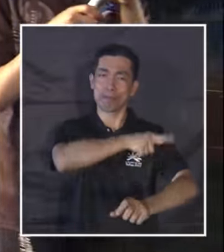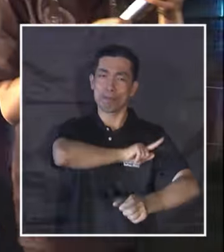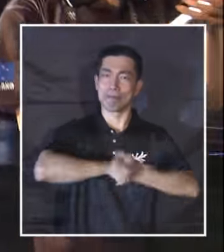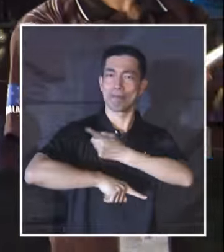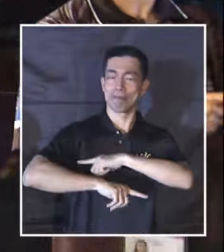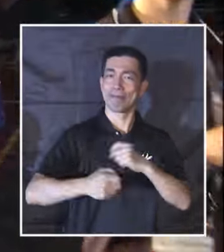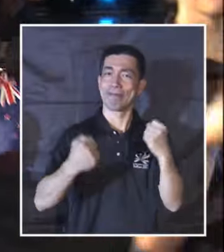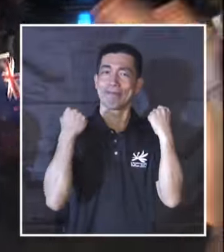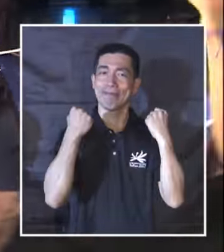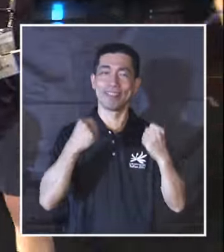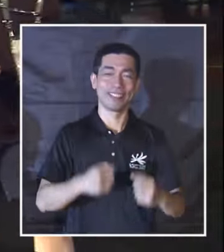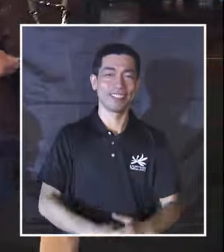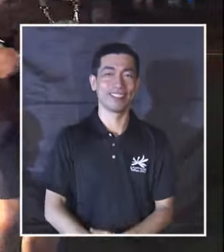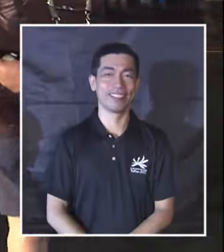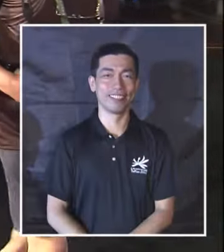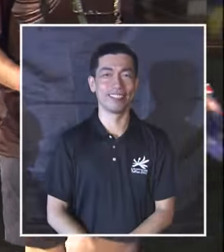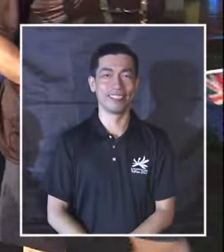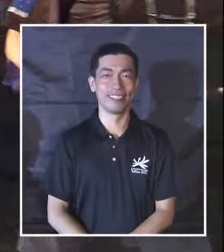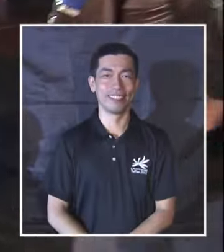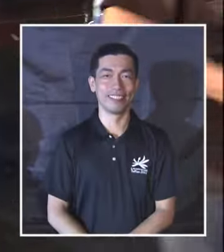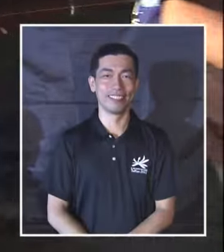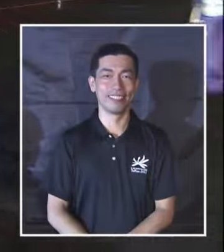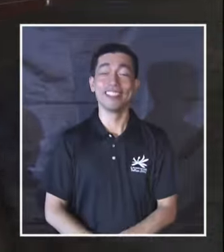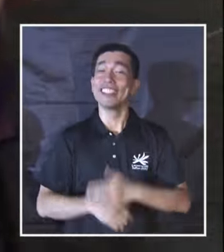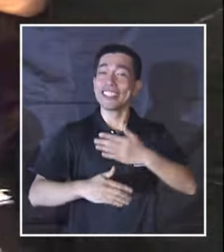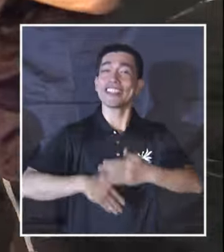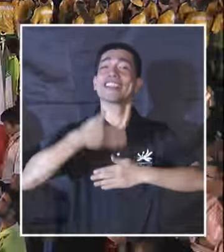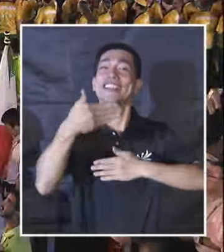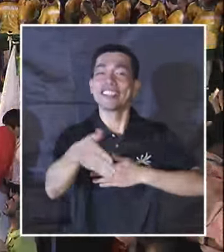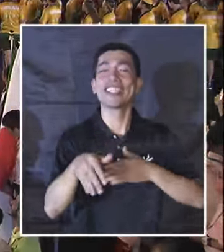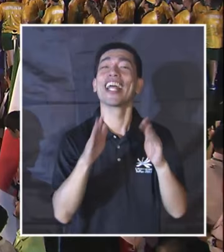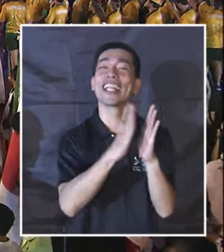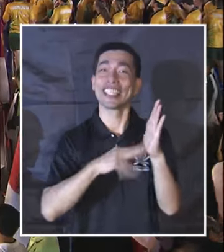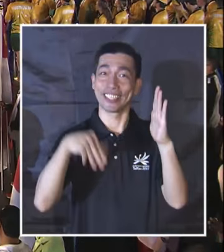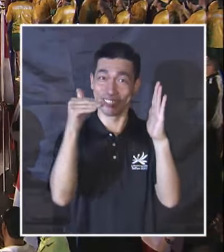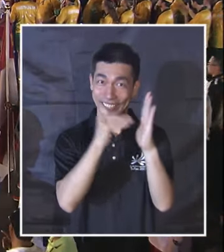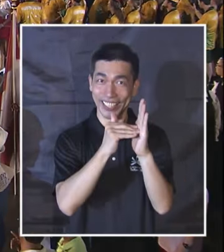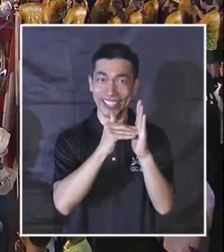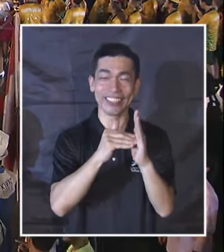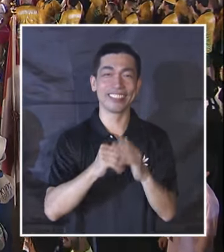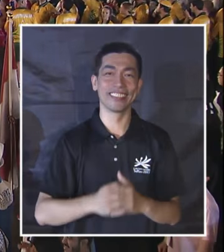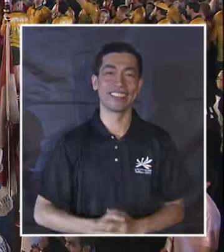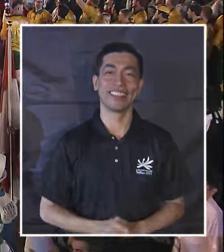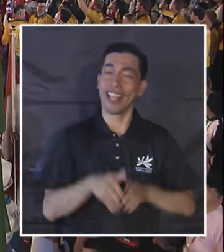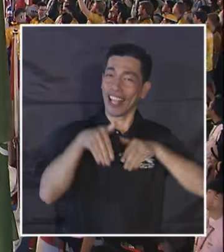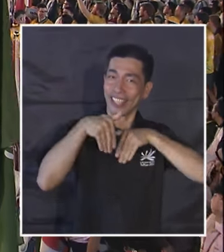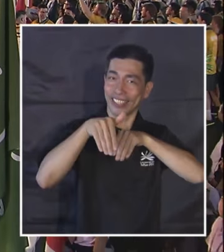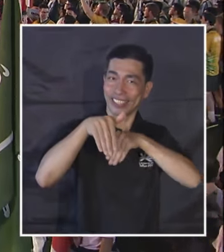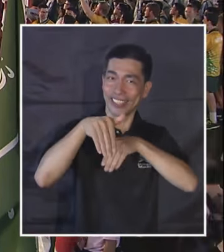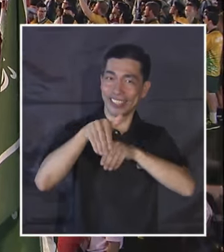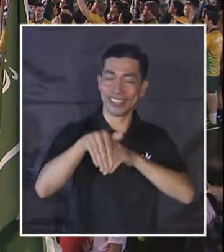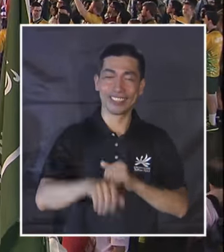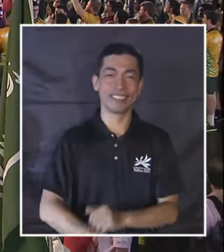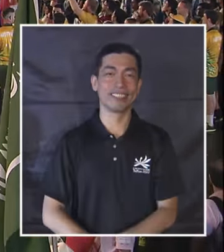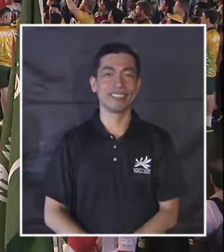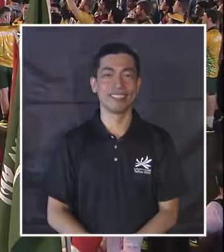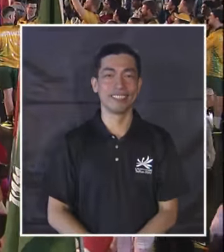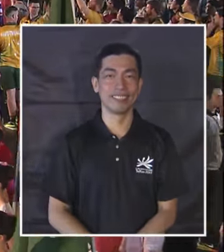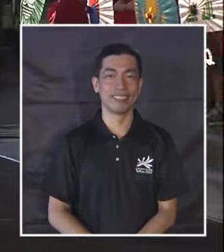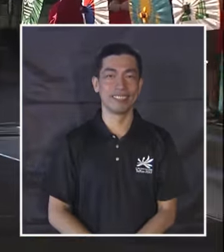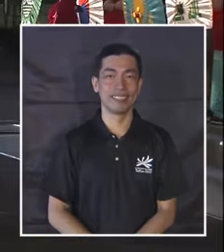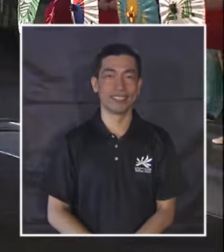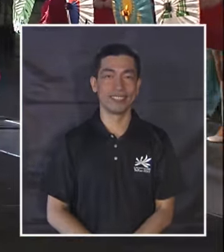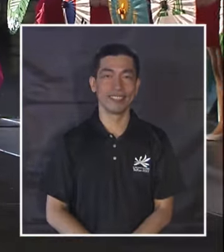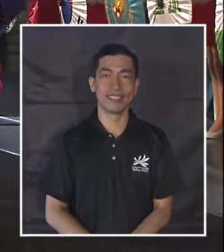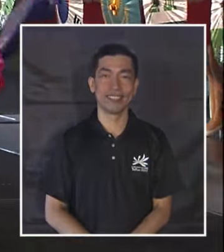队。 紧接着步入会场的是纽西兰代表队 New Zealand，